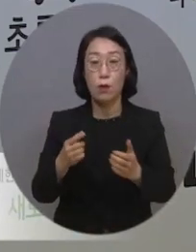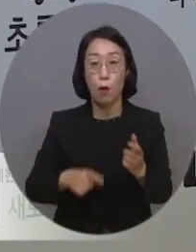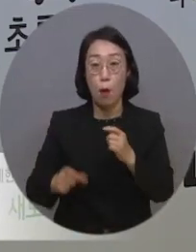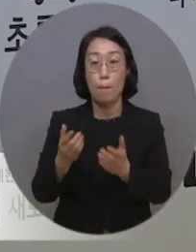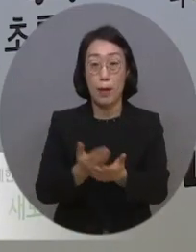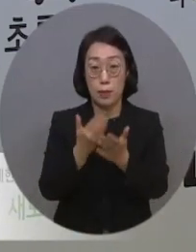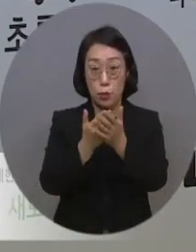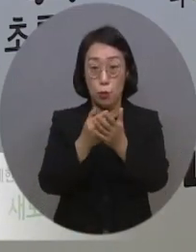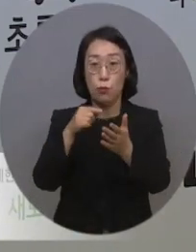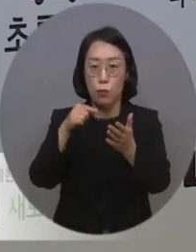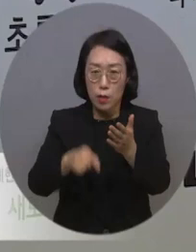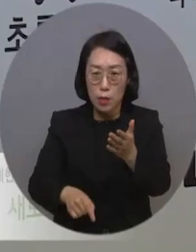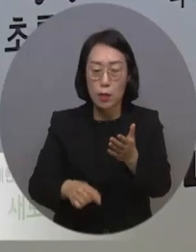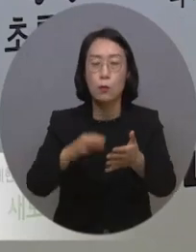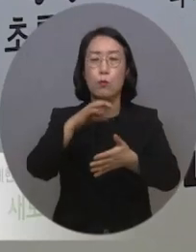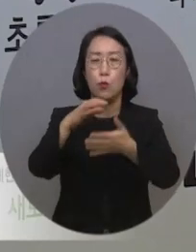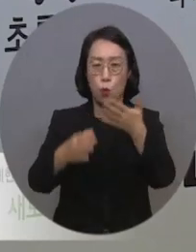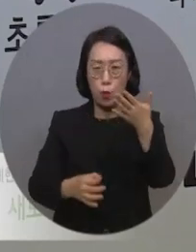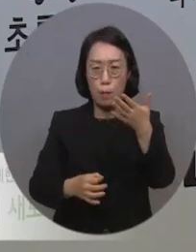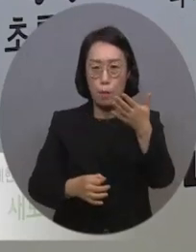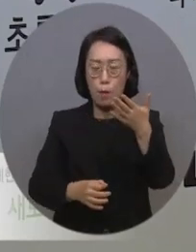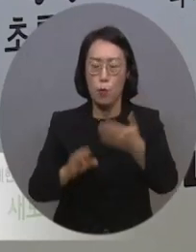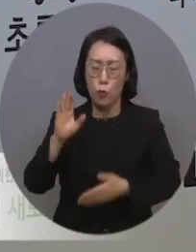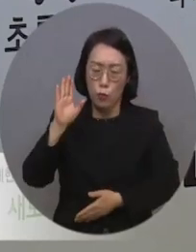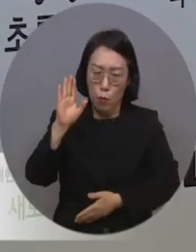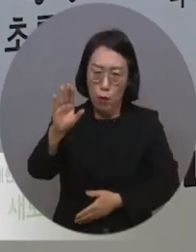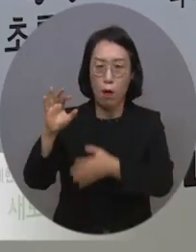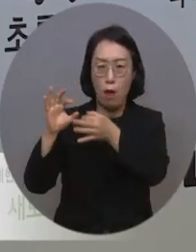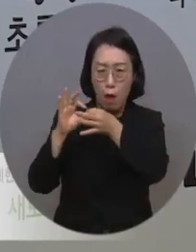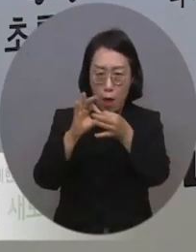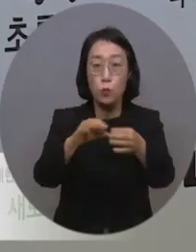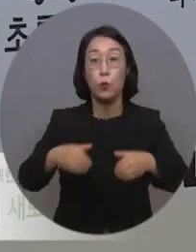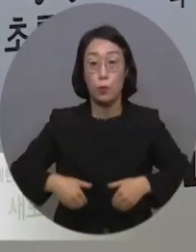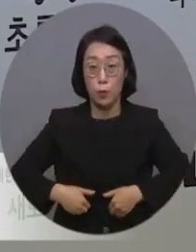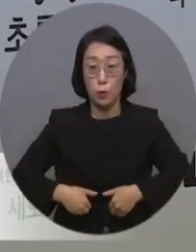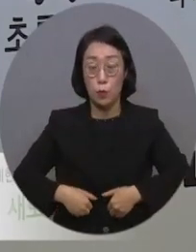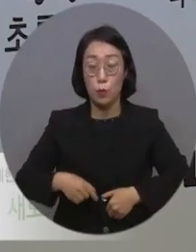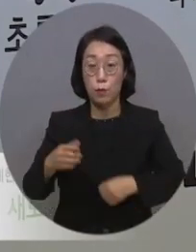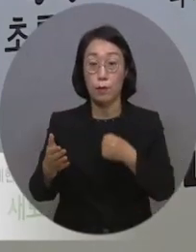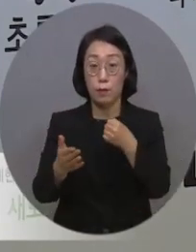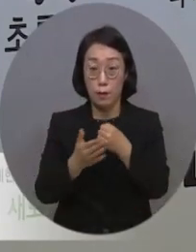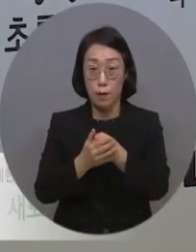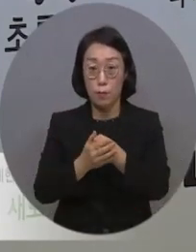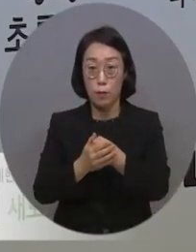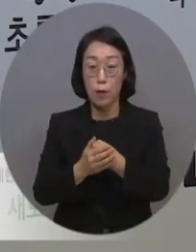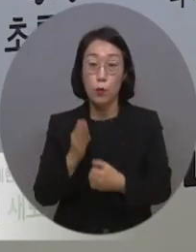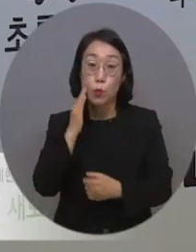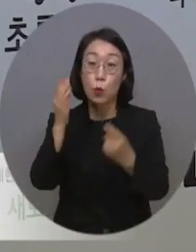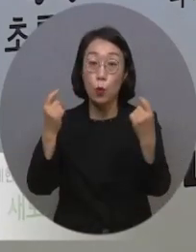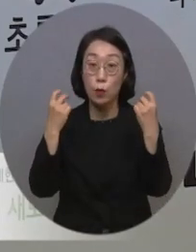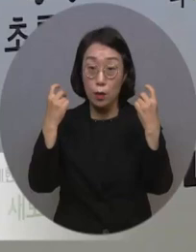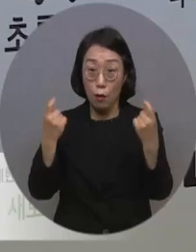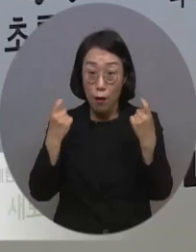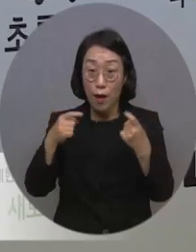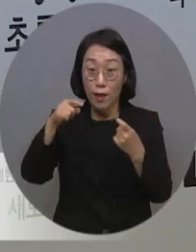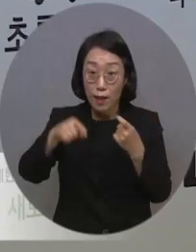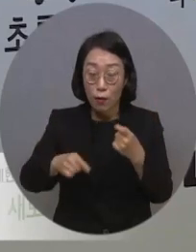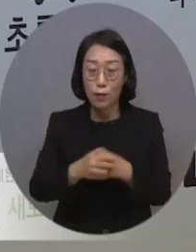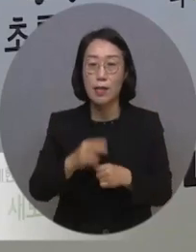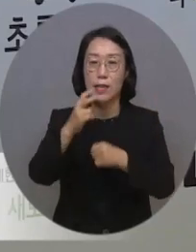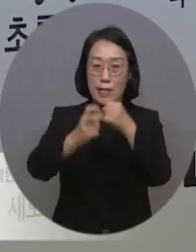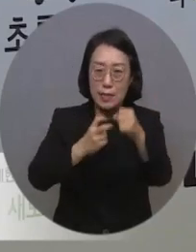발전된 이런 프로그램은 앞으로 더욱더 발전되어야 된다고 생각하고, 그렇기 때문에 총여행은 앞으로 20년, 30년